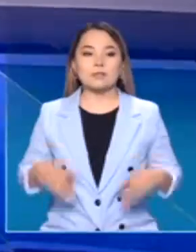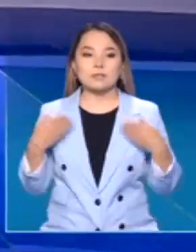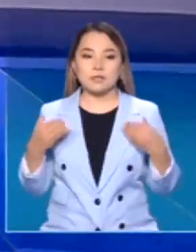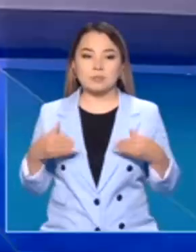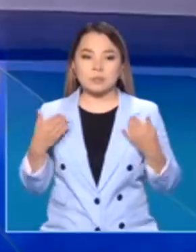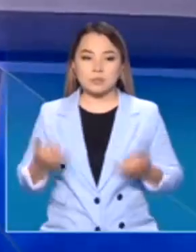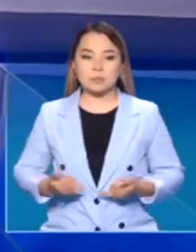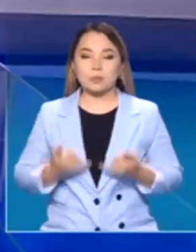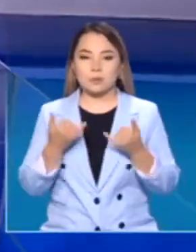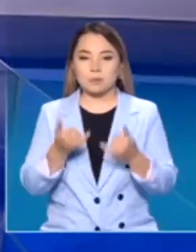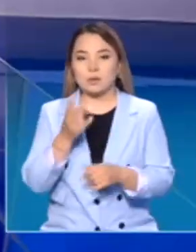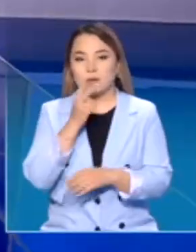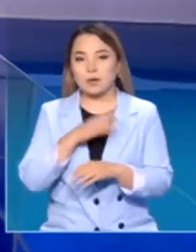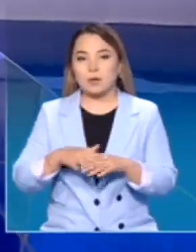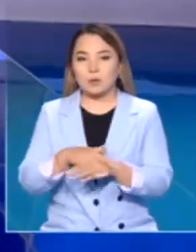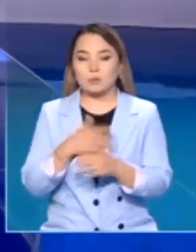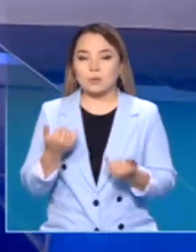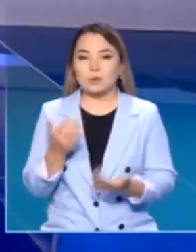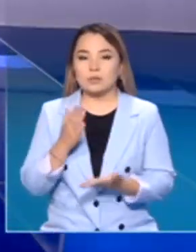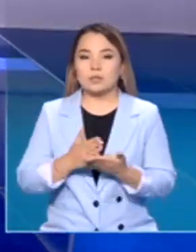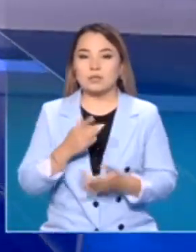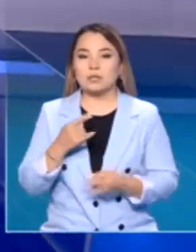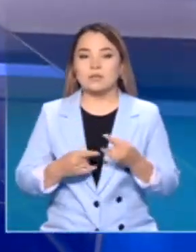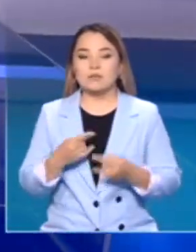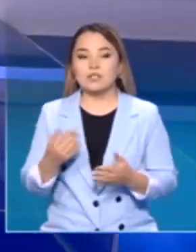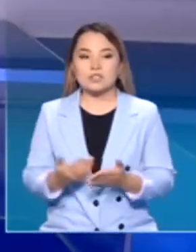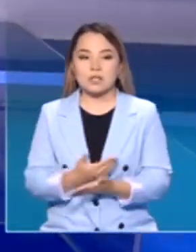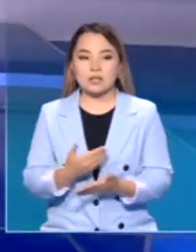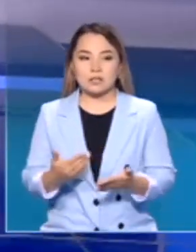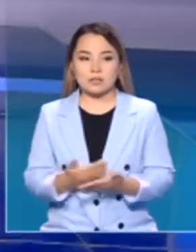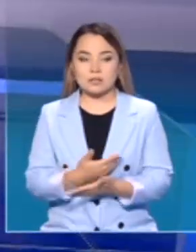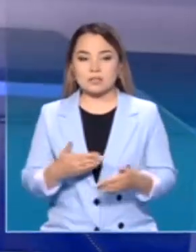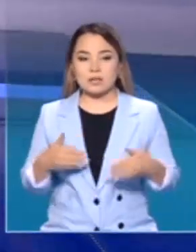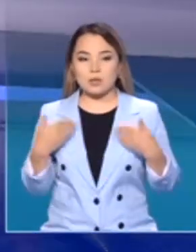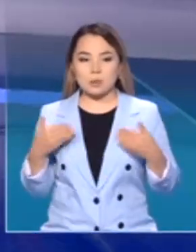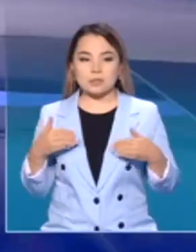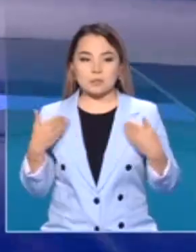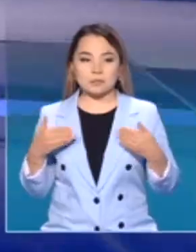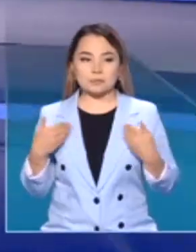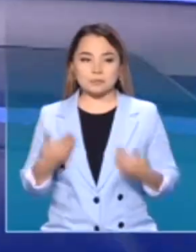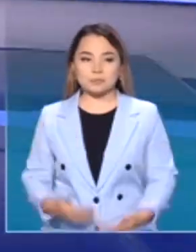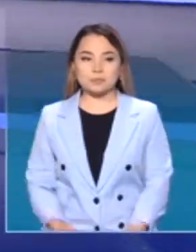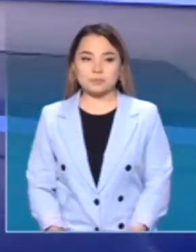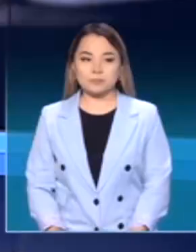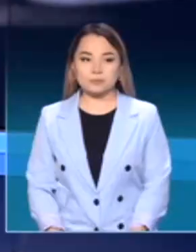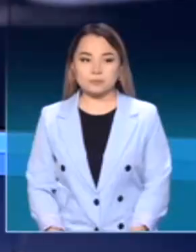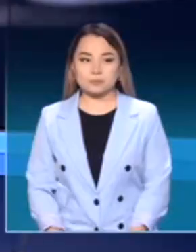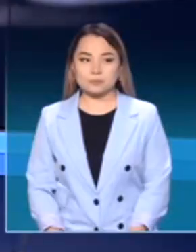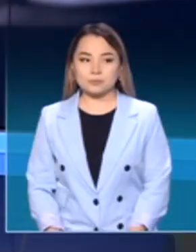Армыз көрермен, тікелей эфирде ақпарат, студияда Дархан Рахымжан, сурд аудармада Шырын Жанғабыл.